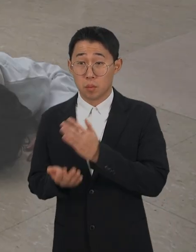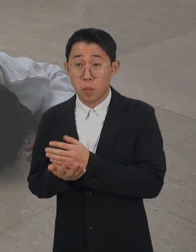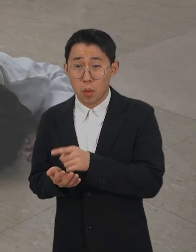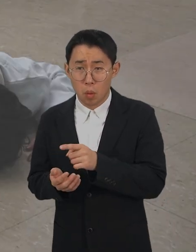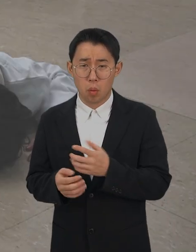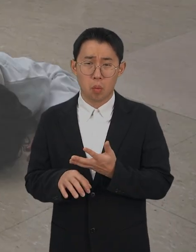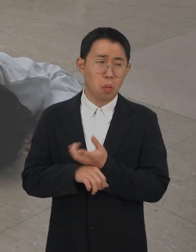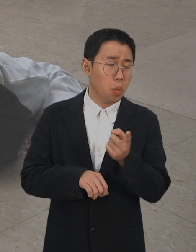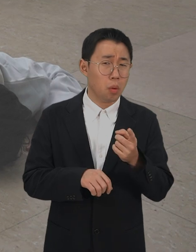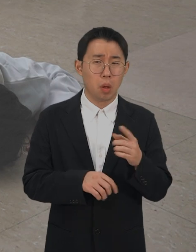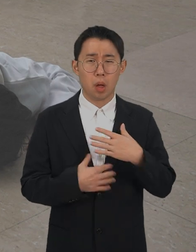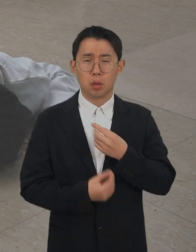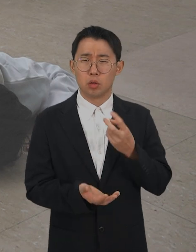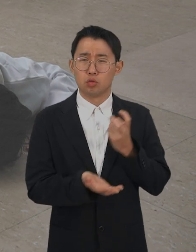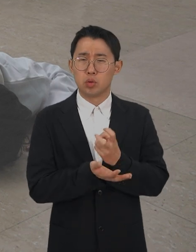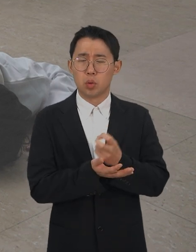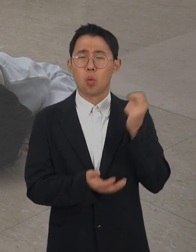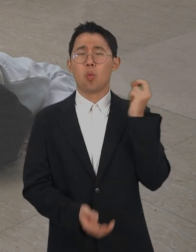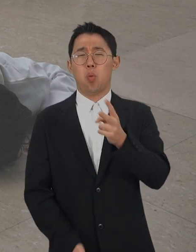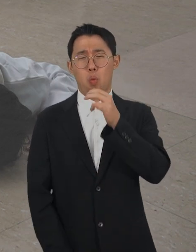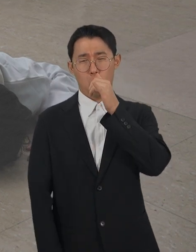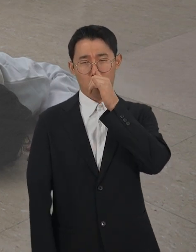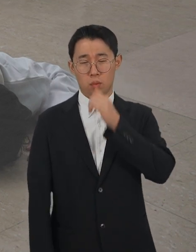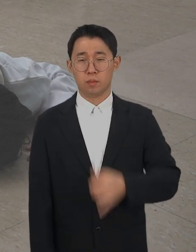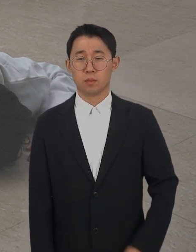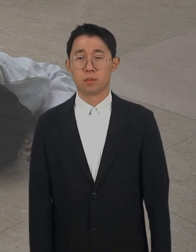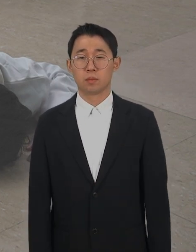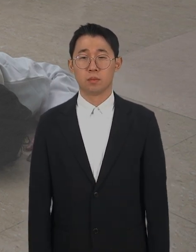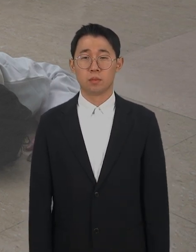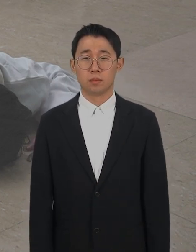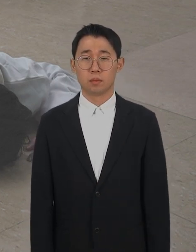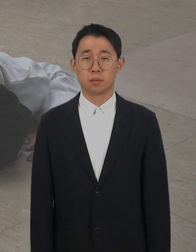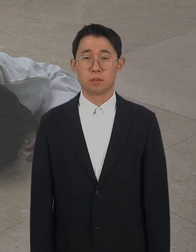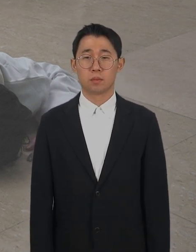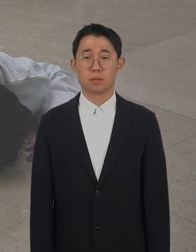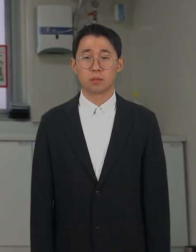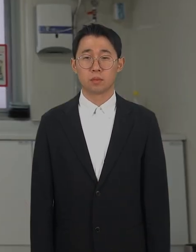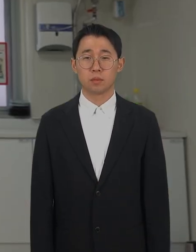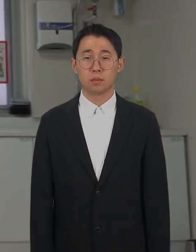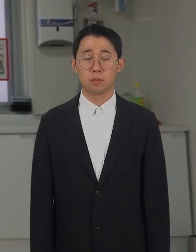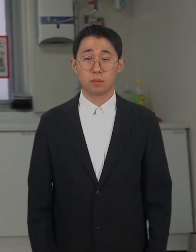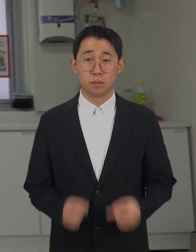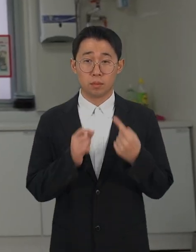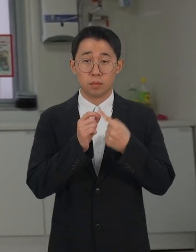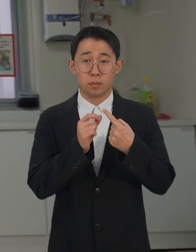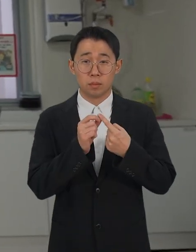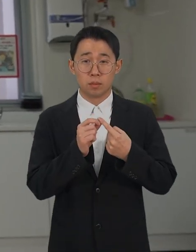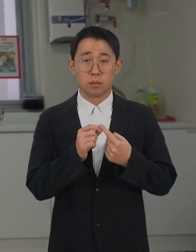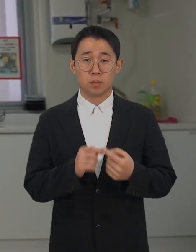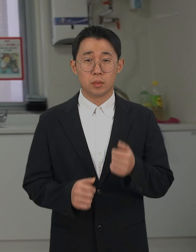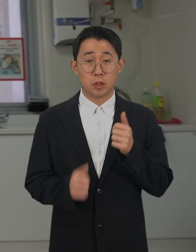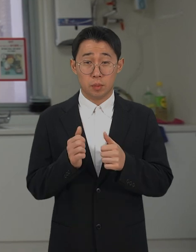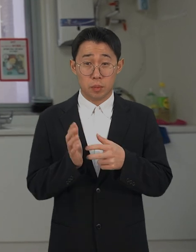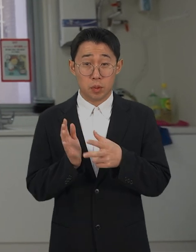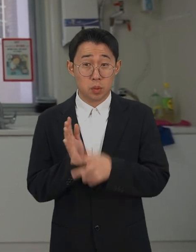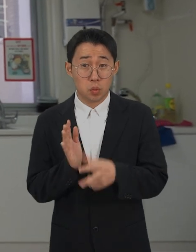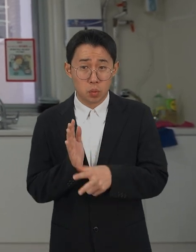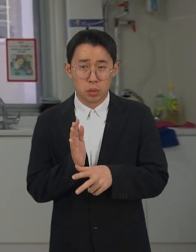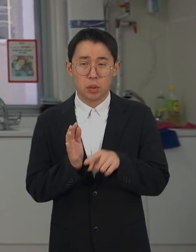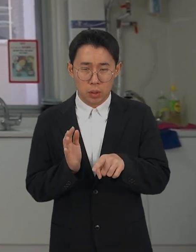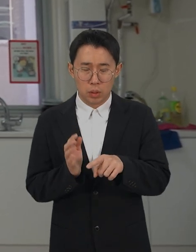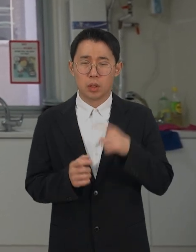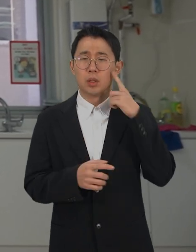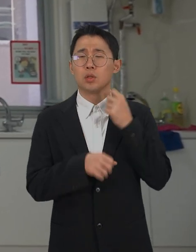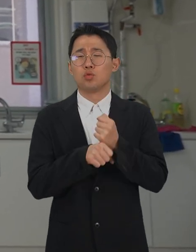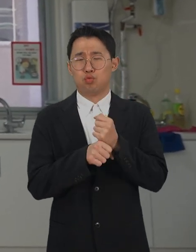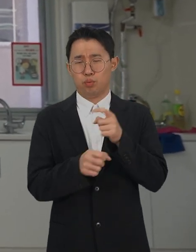이것 말고도 실험실에서 꼭 지켜야 할 안전수칙들이 몇 가지 있어요. 첫 번째, 실험 재료는 말